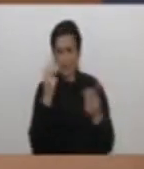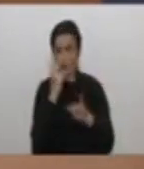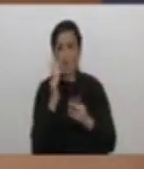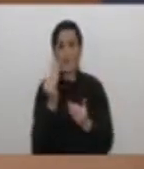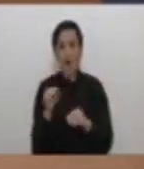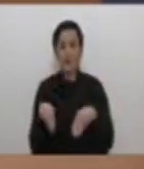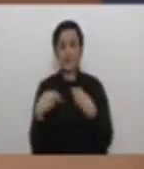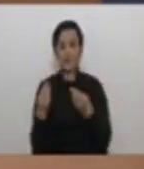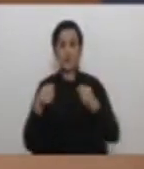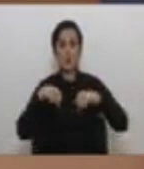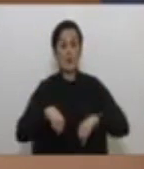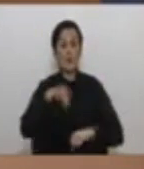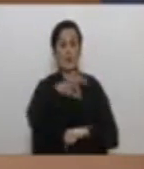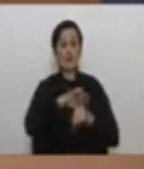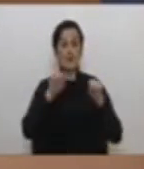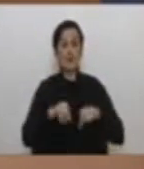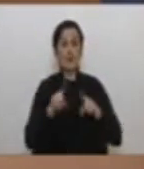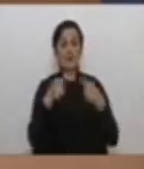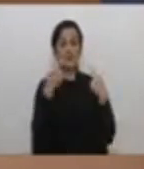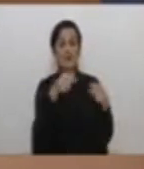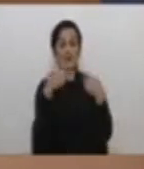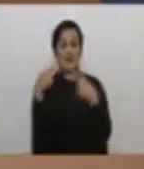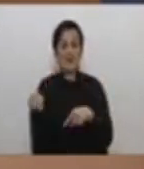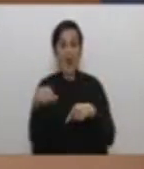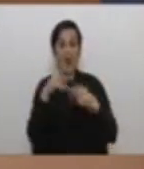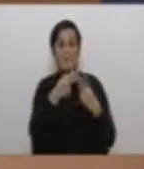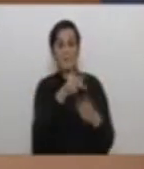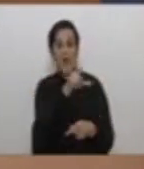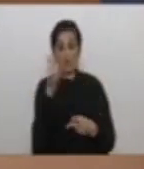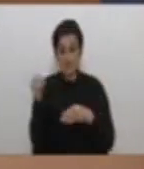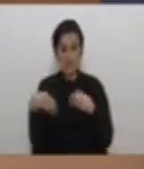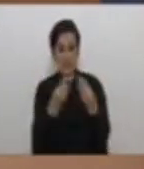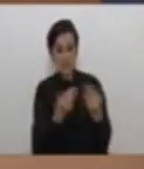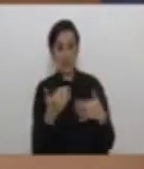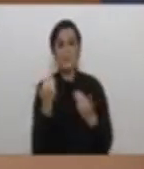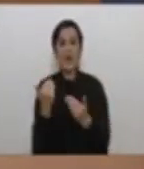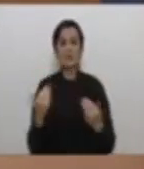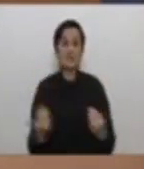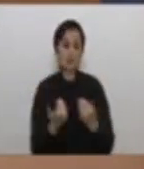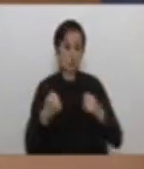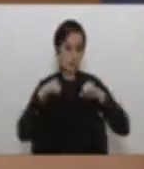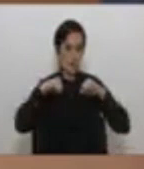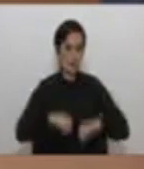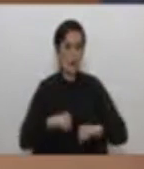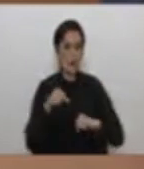ქონდეს იმ უფლების გამოყენების შესაძლებლობა, რაც სხვა პატიმრებს თქვენ მიეცით და მას ქონდეს სიცოცხლის უფლება, მათ